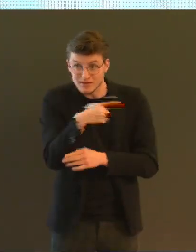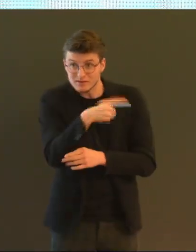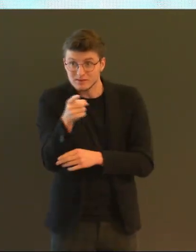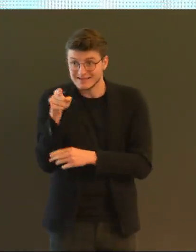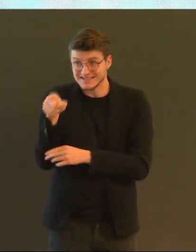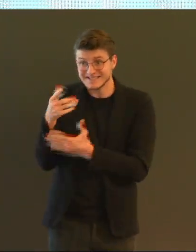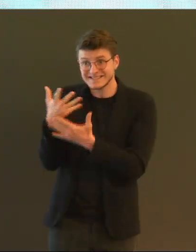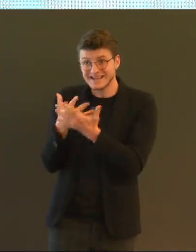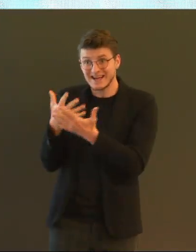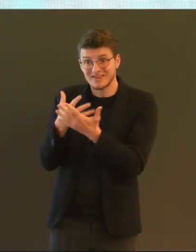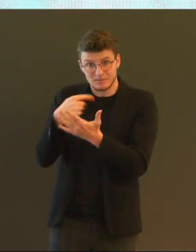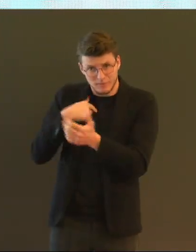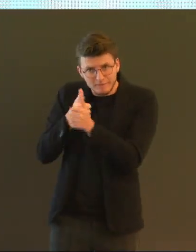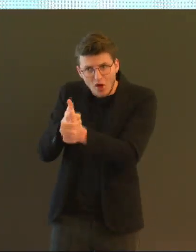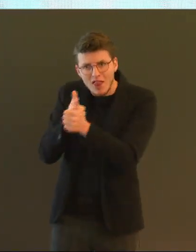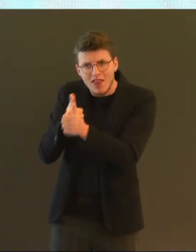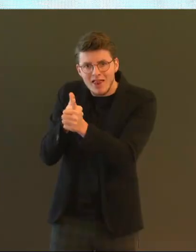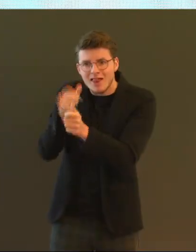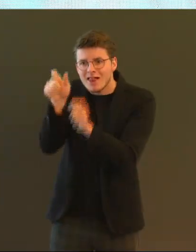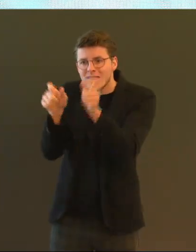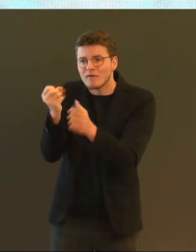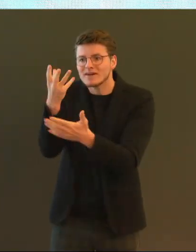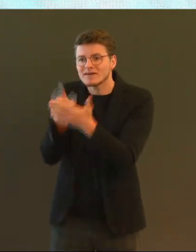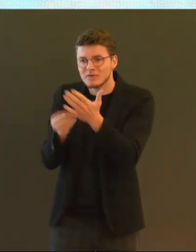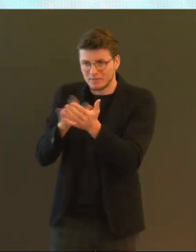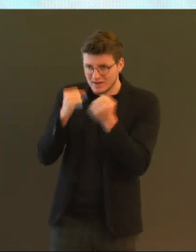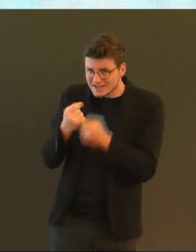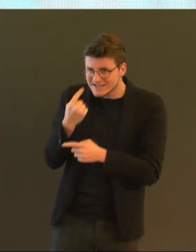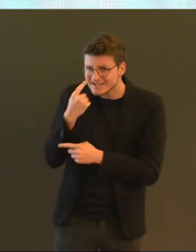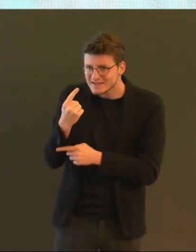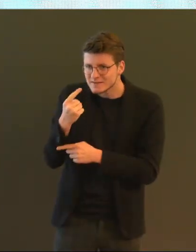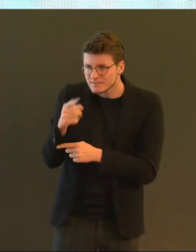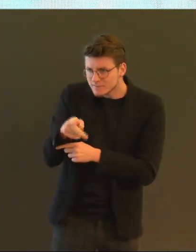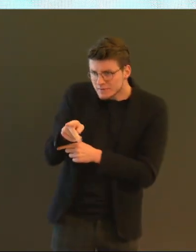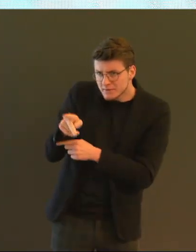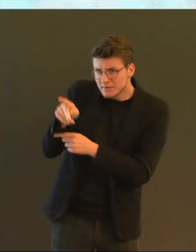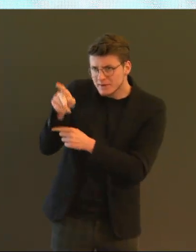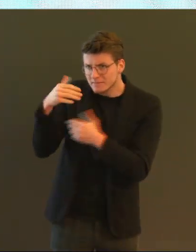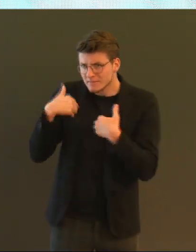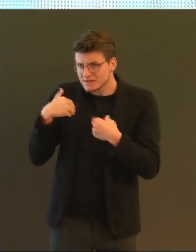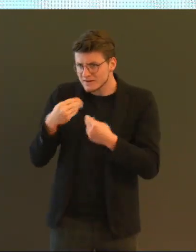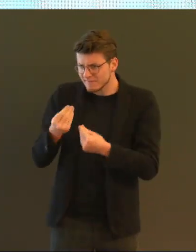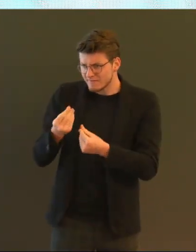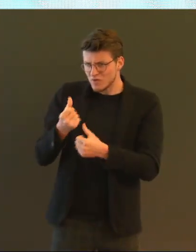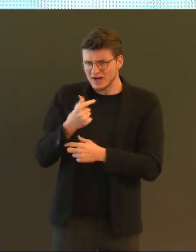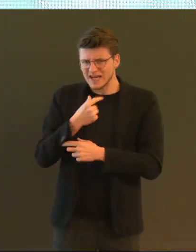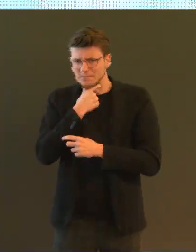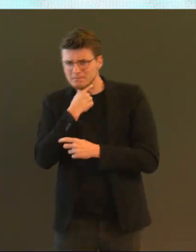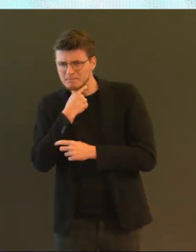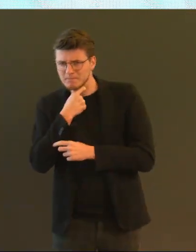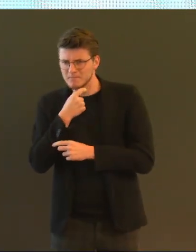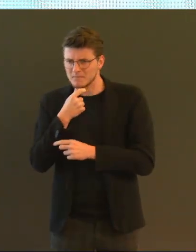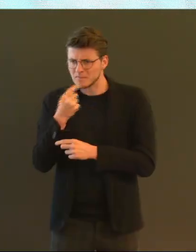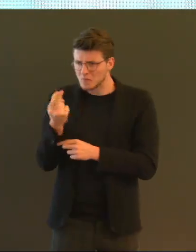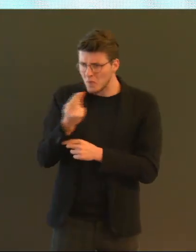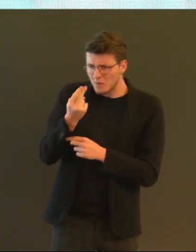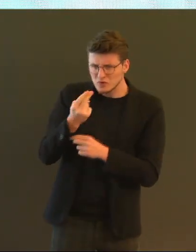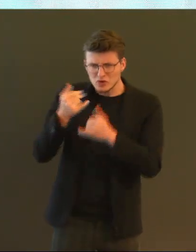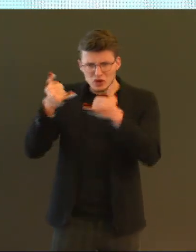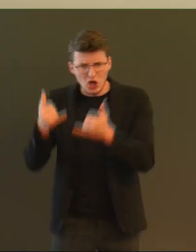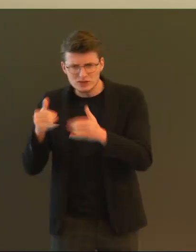op te merken of er al dan niet een verhoogd aantal griepachtige aandoeningen is onder de bevolking of redenen om thuis te blijven omwille van